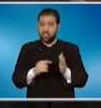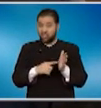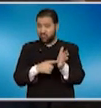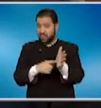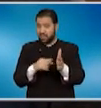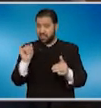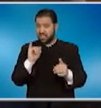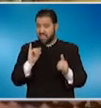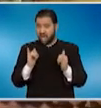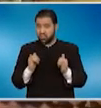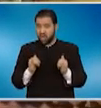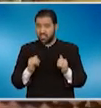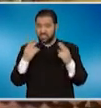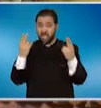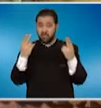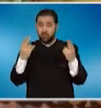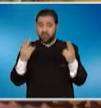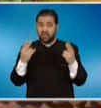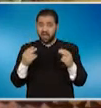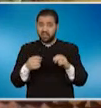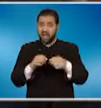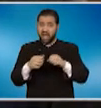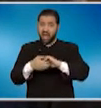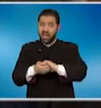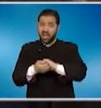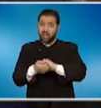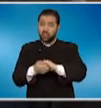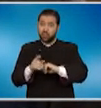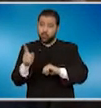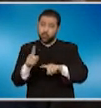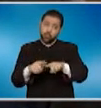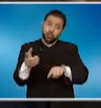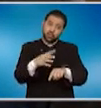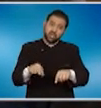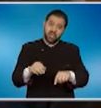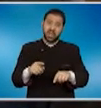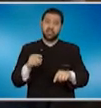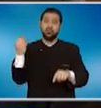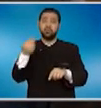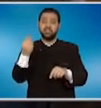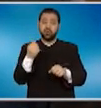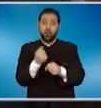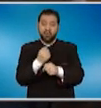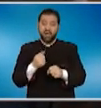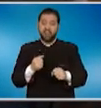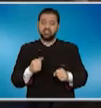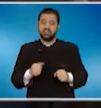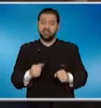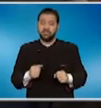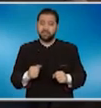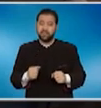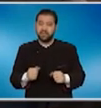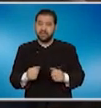foarte interesantă a dependenței de celălalt și pe care Dumnezeu o lasă să se înfăptuiască prin șirul acesta al nașterii, apoi